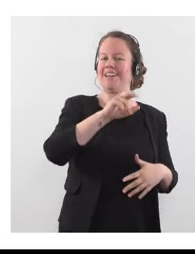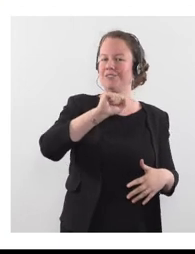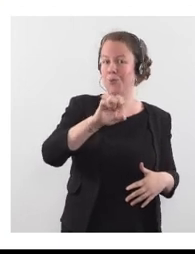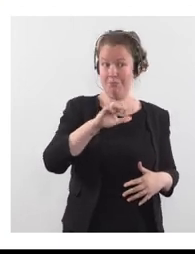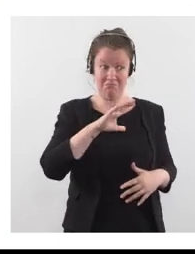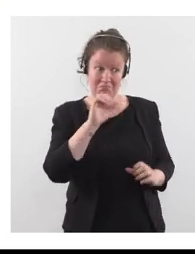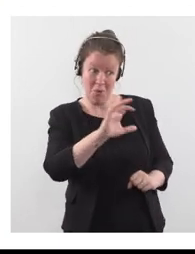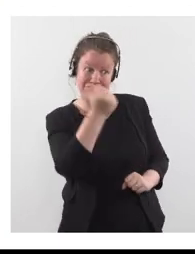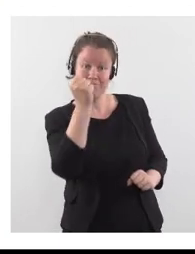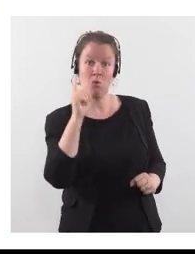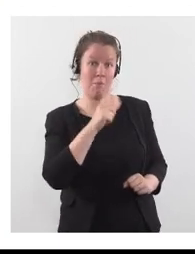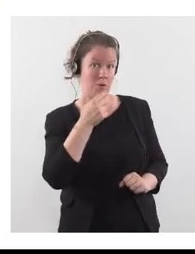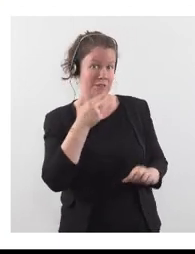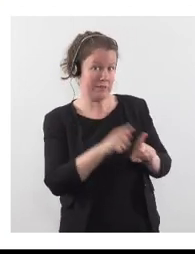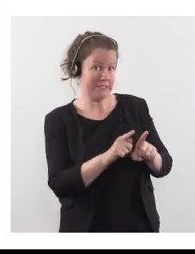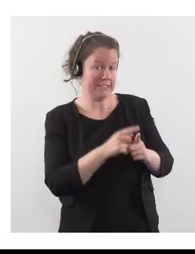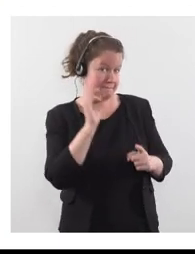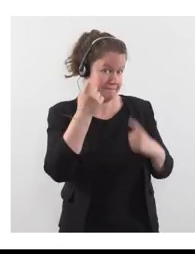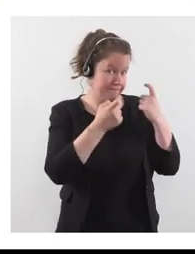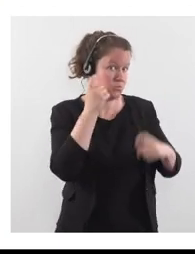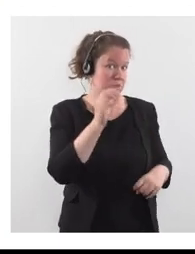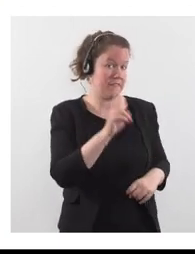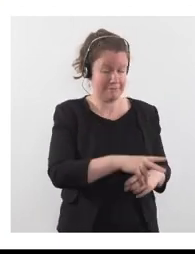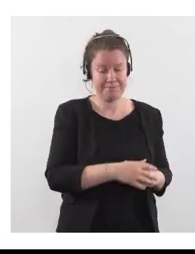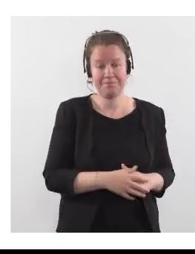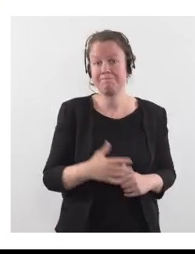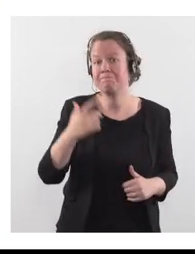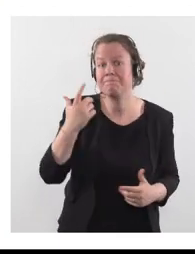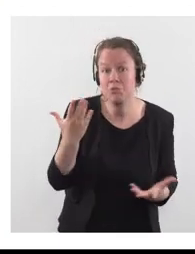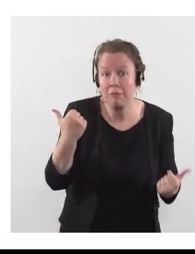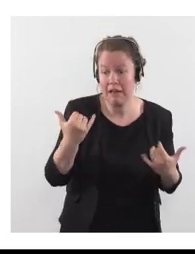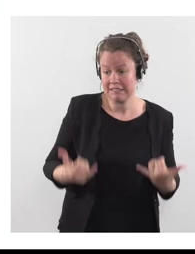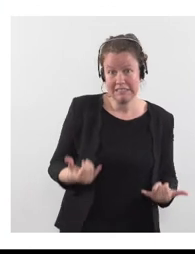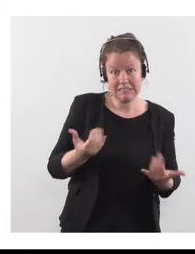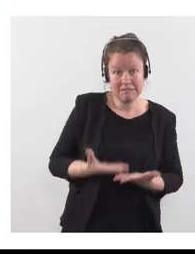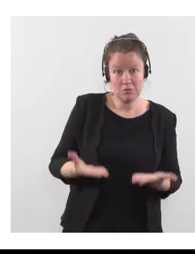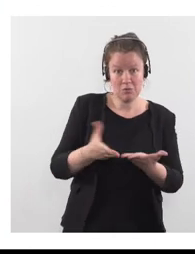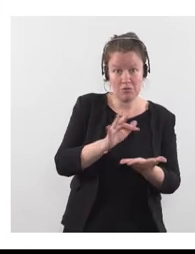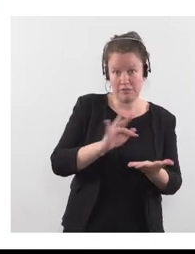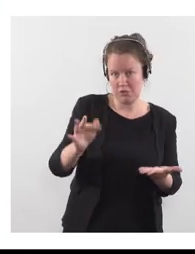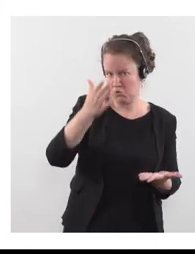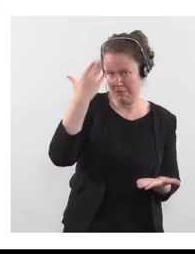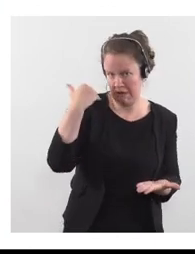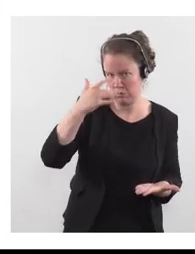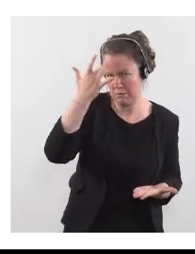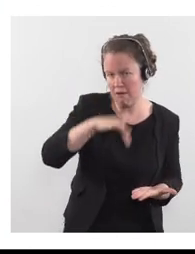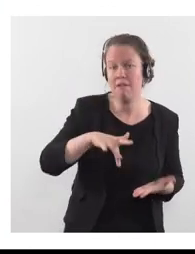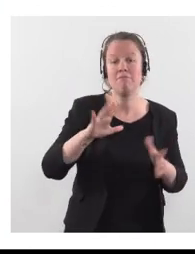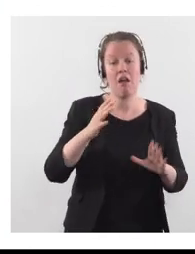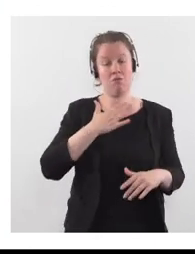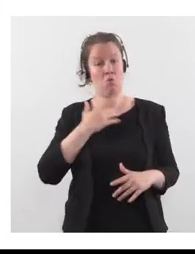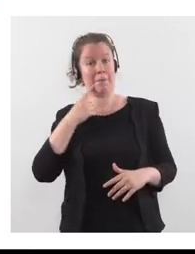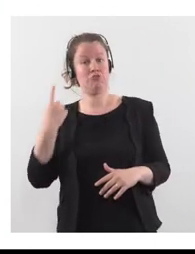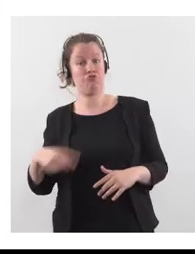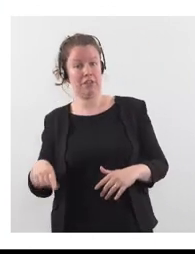de possibilités. Alors, je ne sais pas quel est le système en France, et ça, je ne pense pas. En tout cas, en Belgique, le